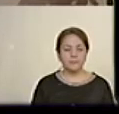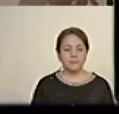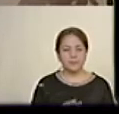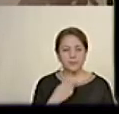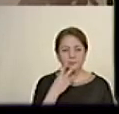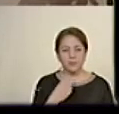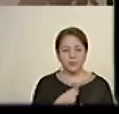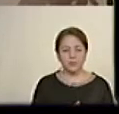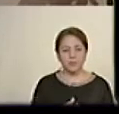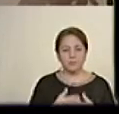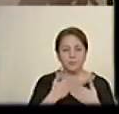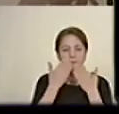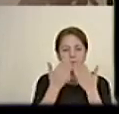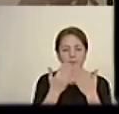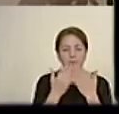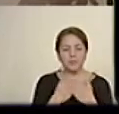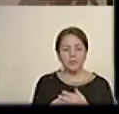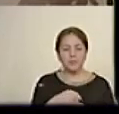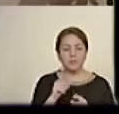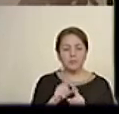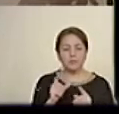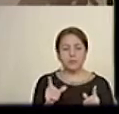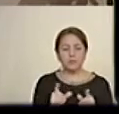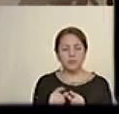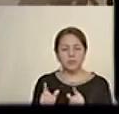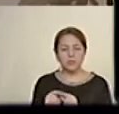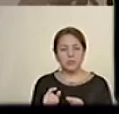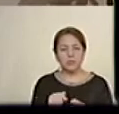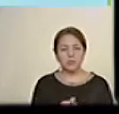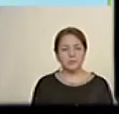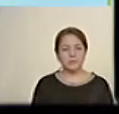Итак, перед вами словосочетание.